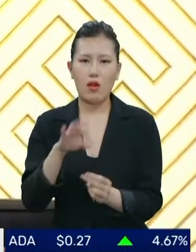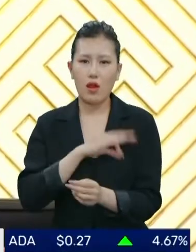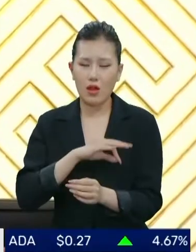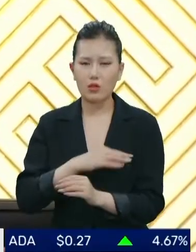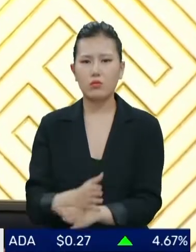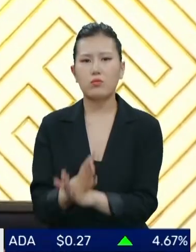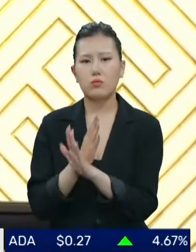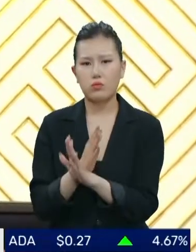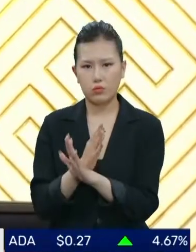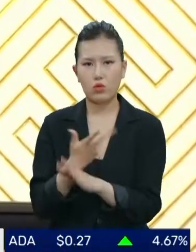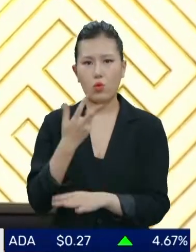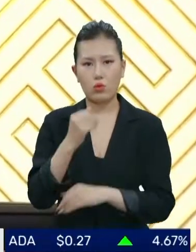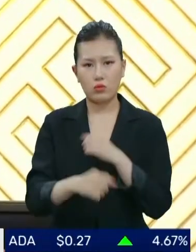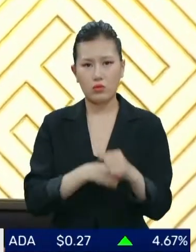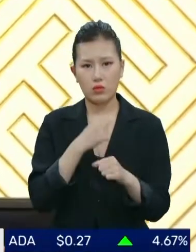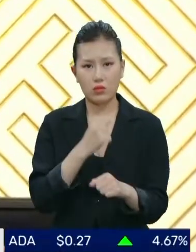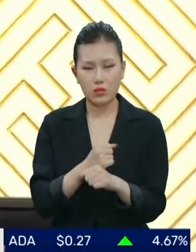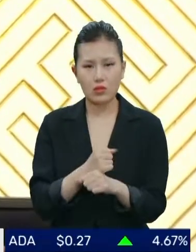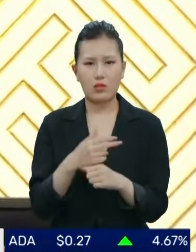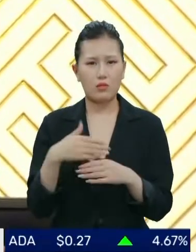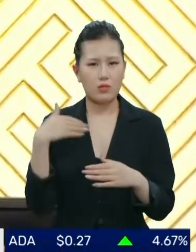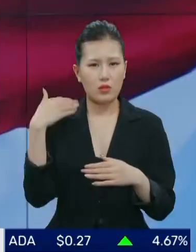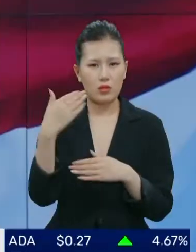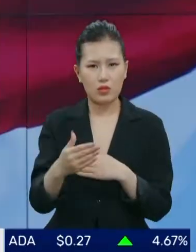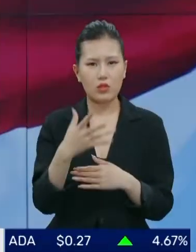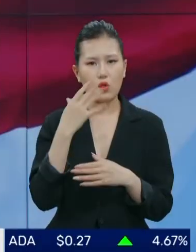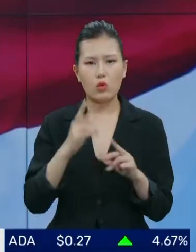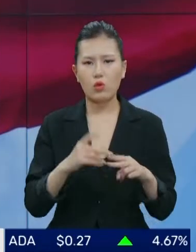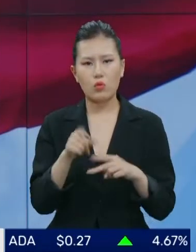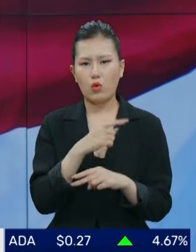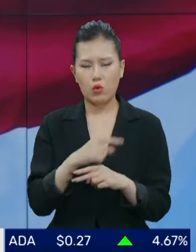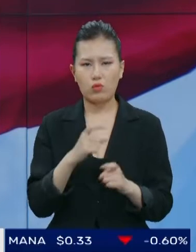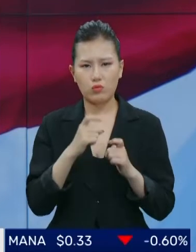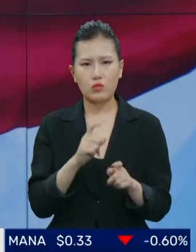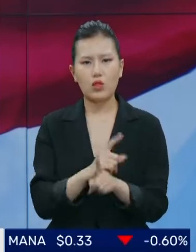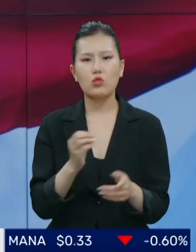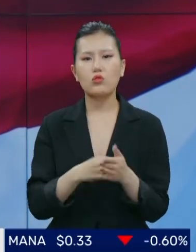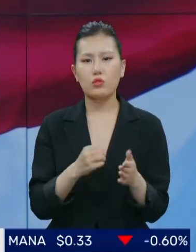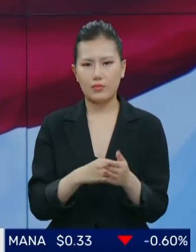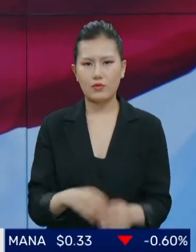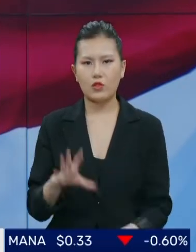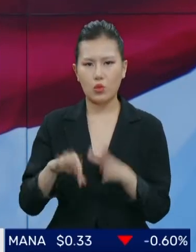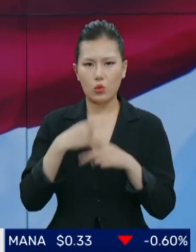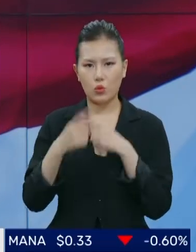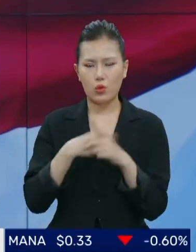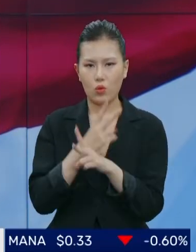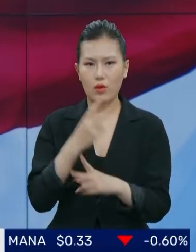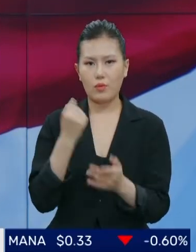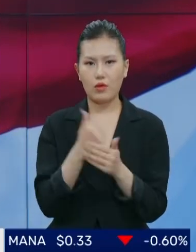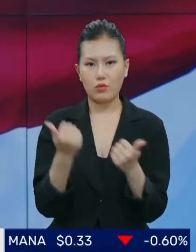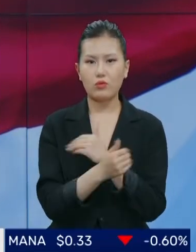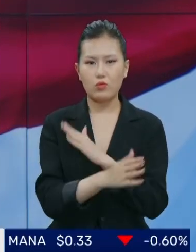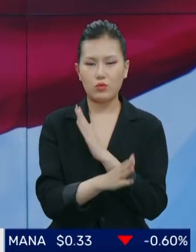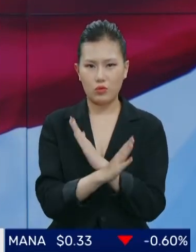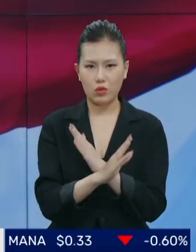30 жил доктортой мөрдөгдөх ёстой гэдэг эцэст нь ноцтлон тэмдэглэж хэлж байна. Сонгуулийн тухай хуулийг энхүү батллаа. Харин бид